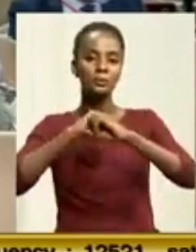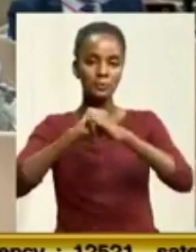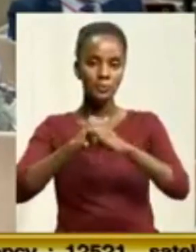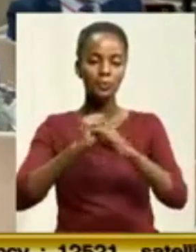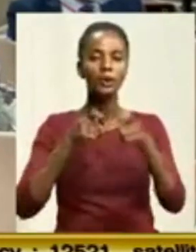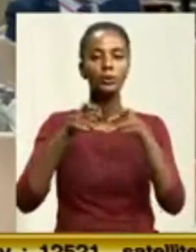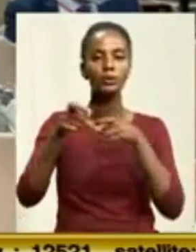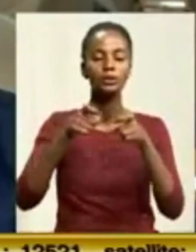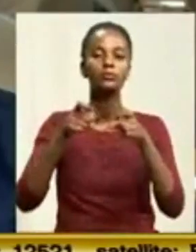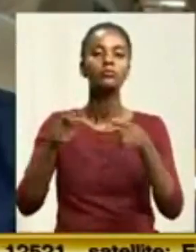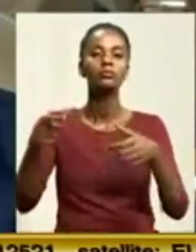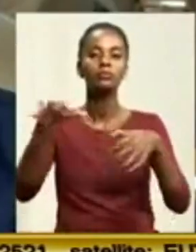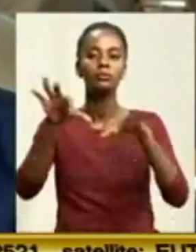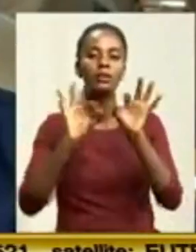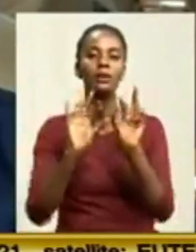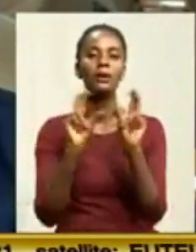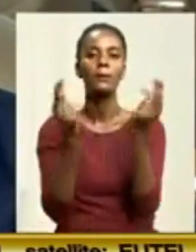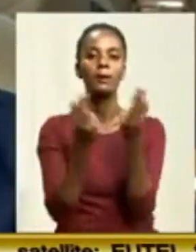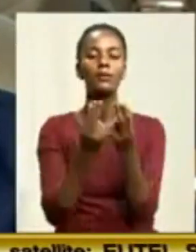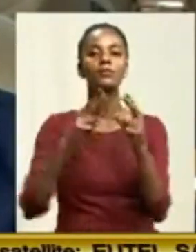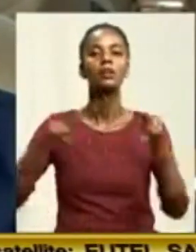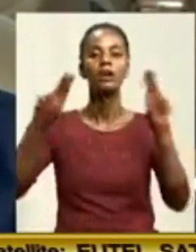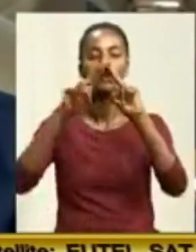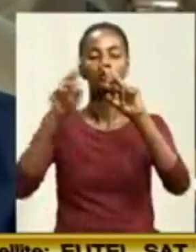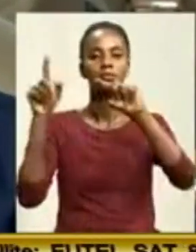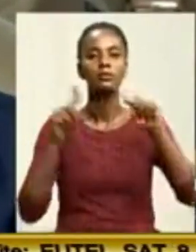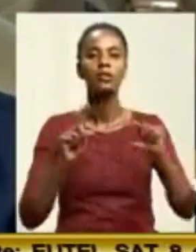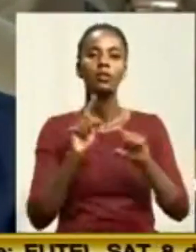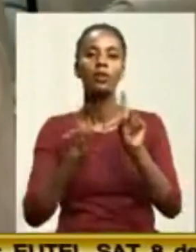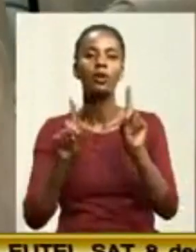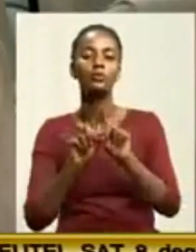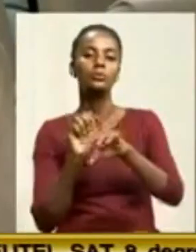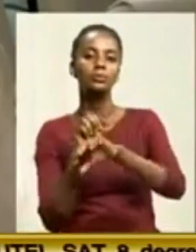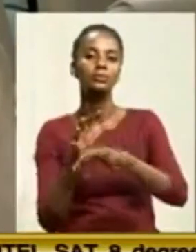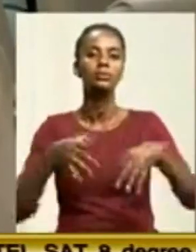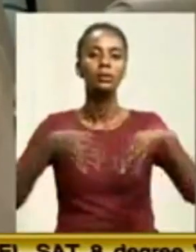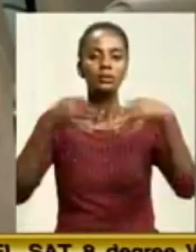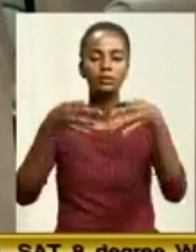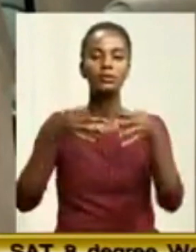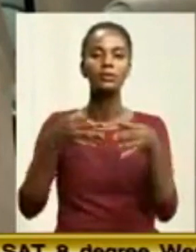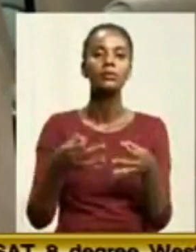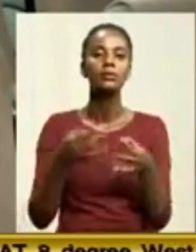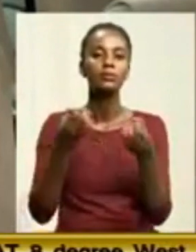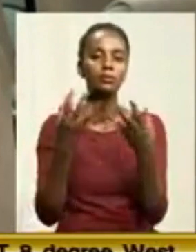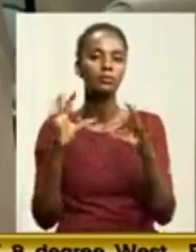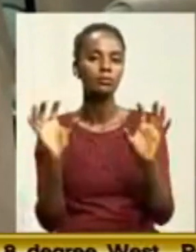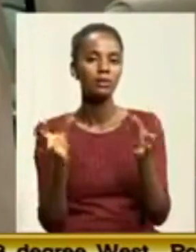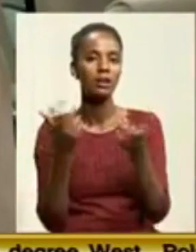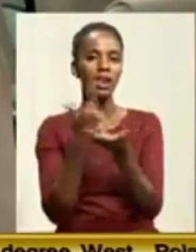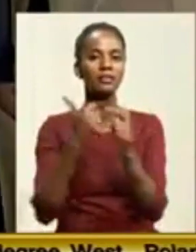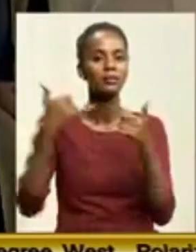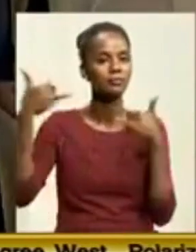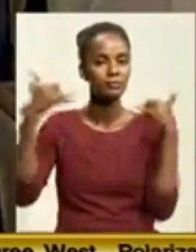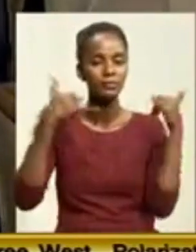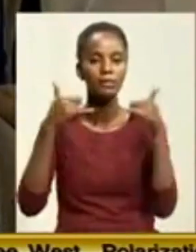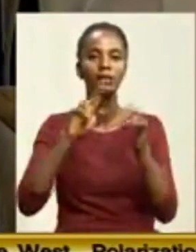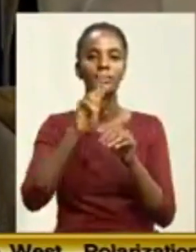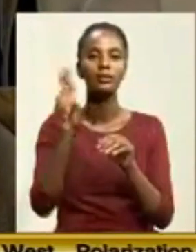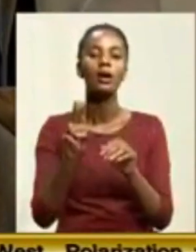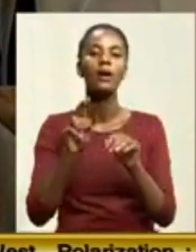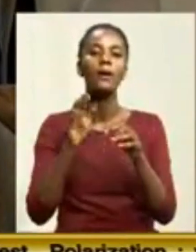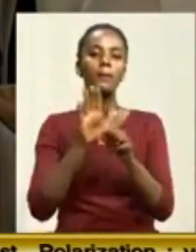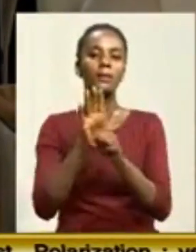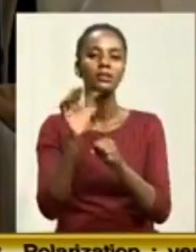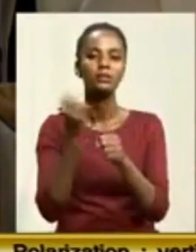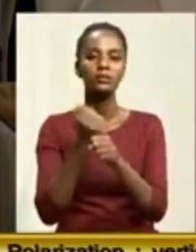ለመከላከልና ለመቆጣጠር የተዋቀረው ግብረ ኃይል ከፌዴራል የወረዱ የተለያዩ መልእክቶችን በማስተላለፍ ረገድ በርካታ የሚዲያና ነጻ የስልክ መስመር በመጠቀም አመርቂ